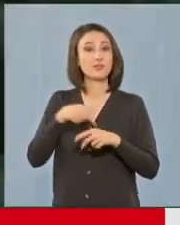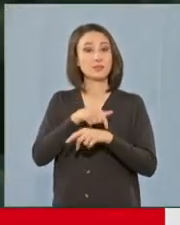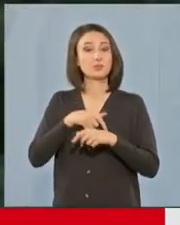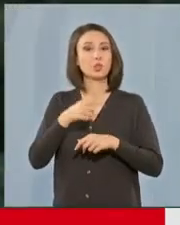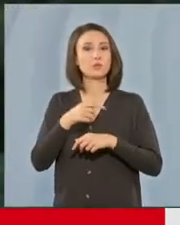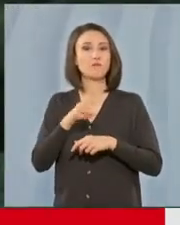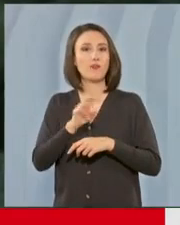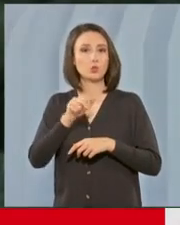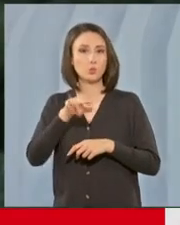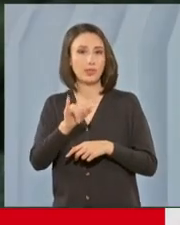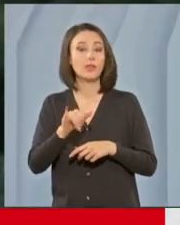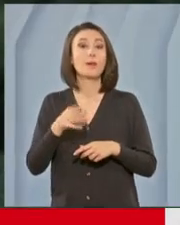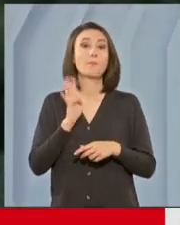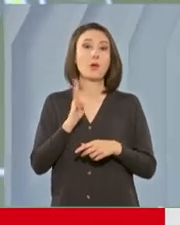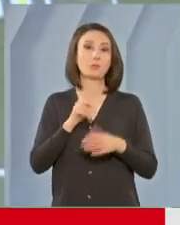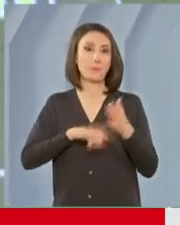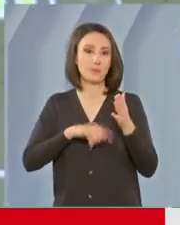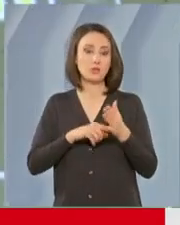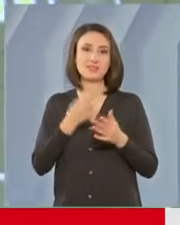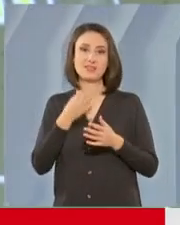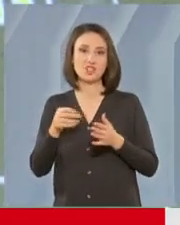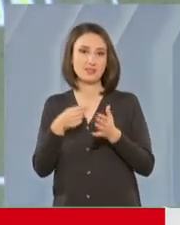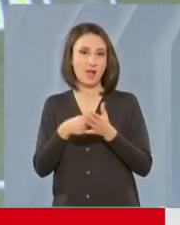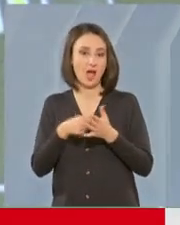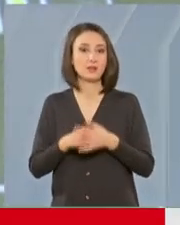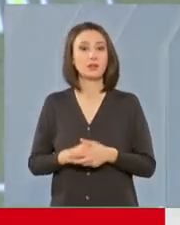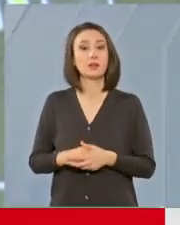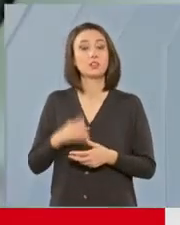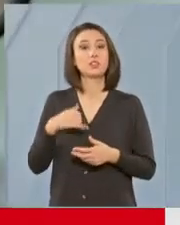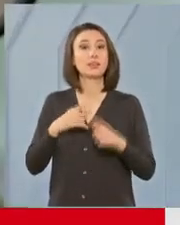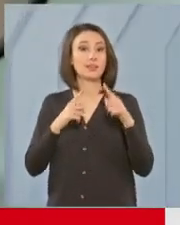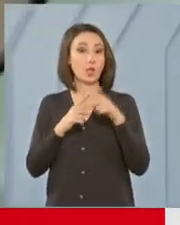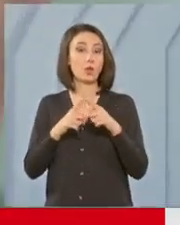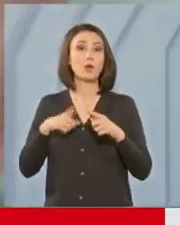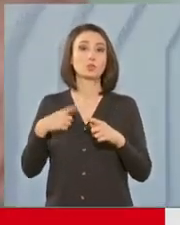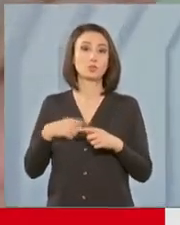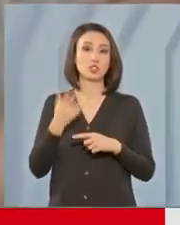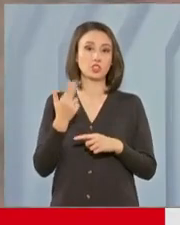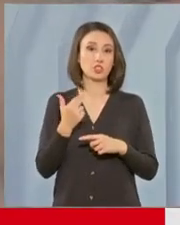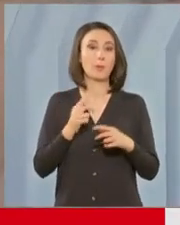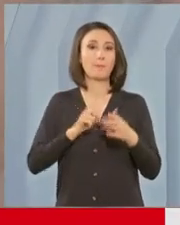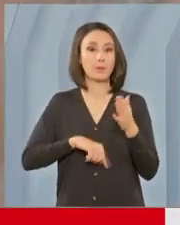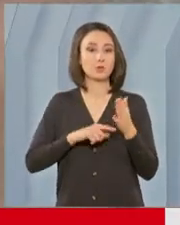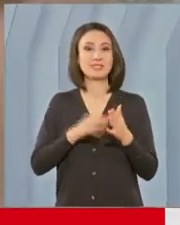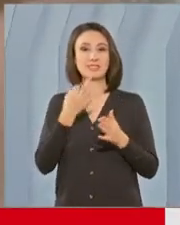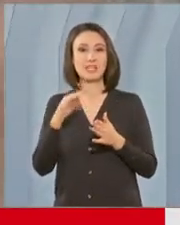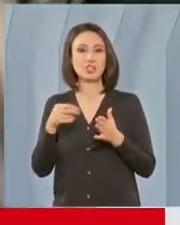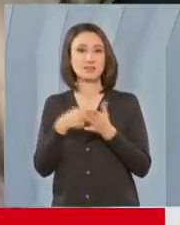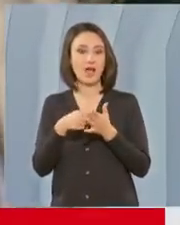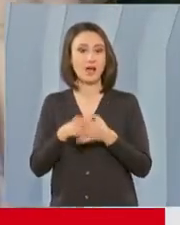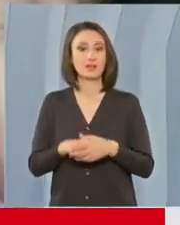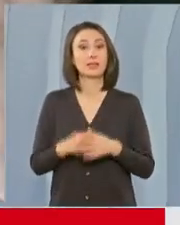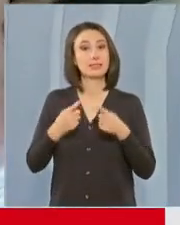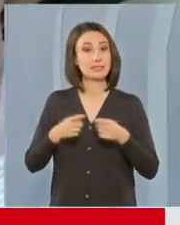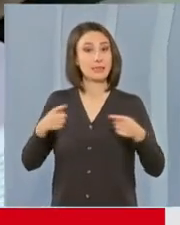ce în județul Vaslui sunt 14 pensionari la 10 salariați iar la Teleorman sunt 15 pensionari la 10 salariați